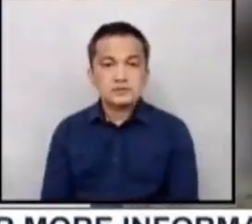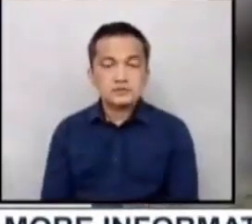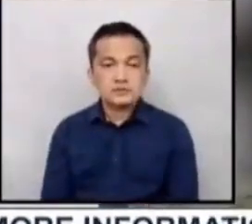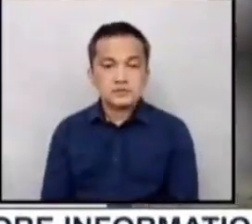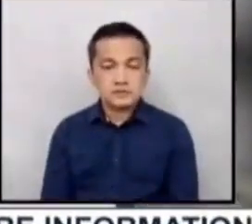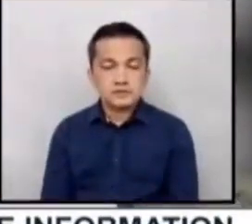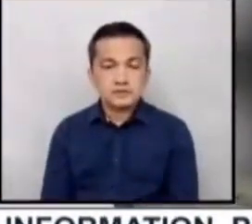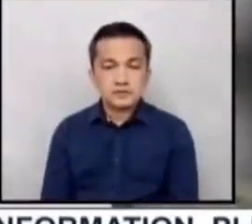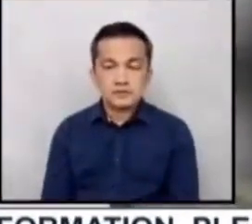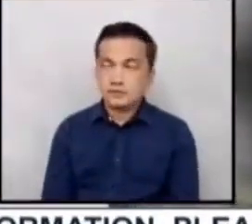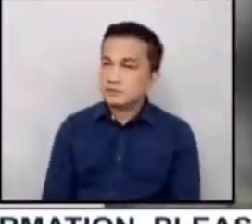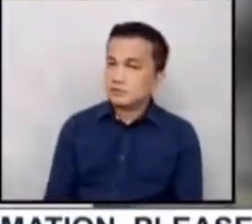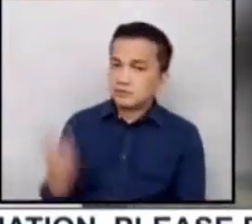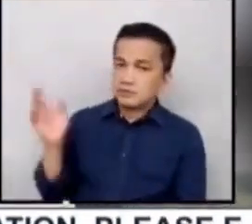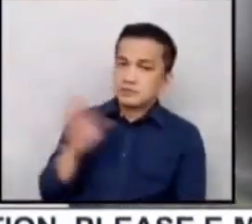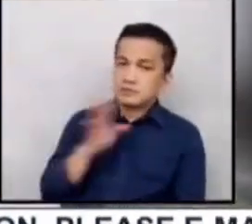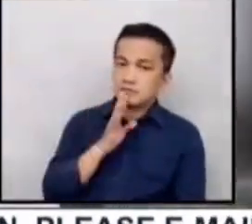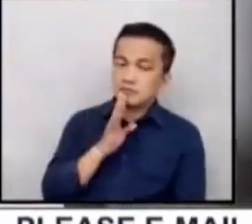buhay.